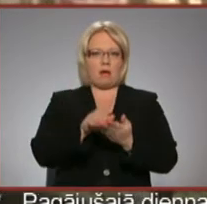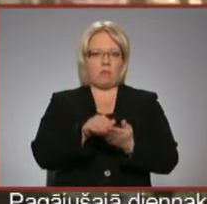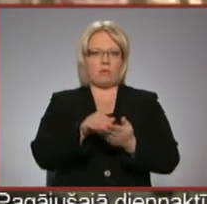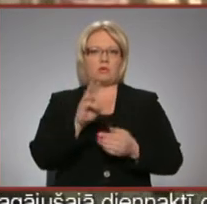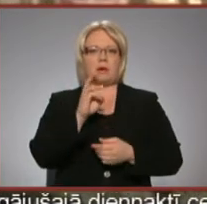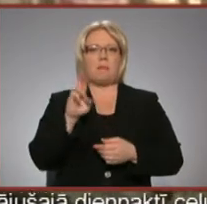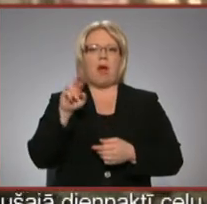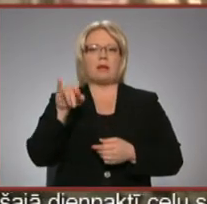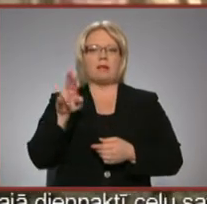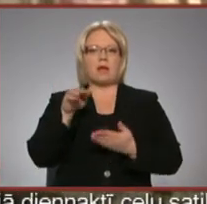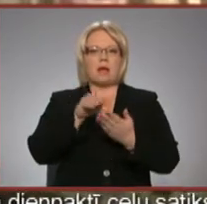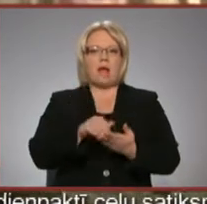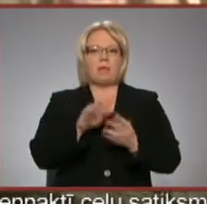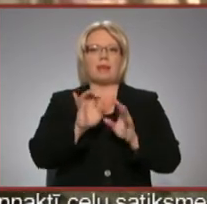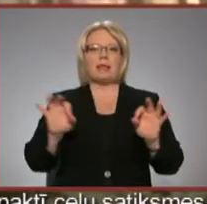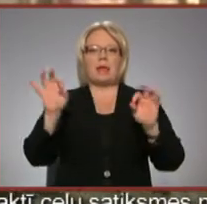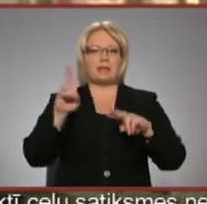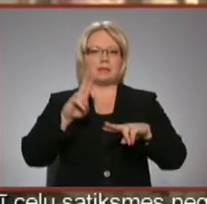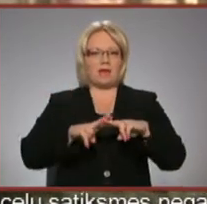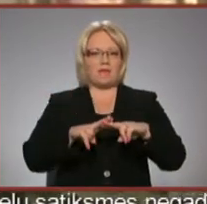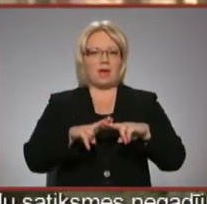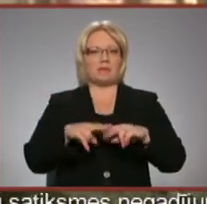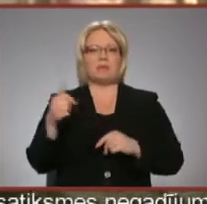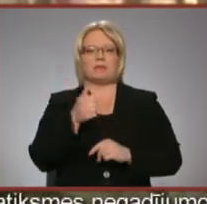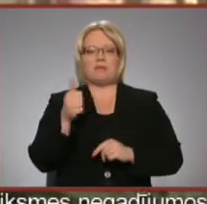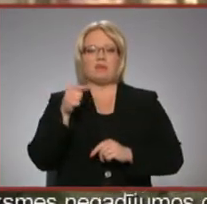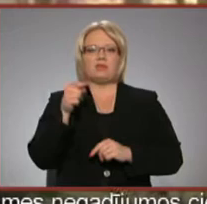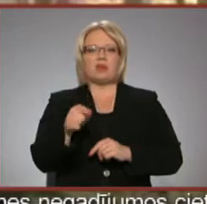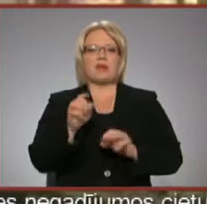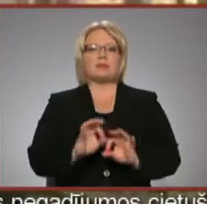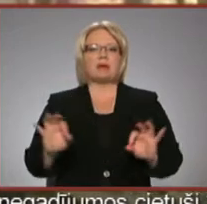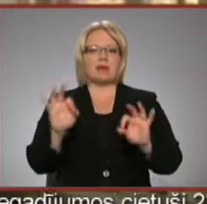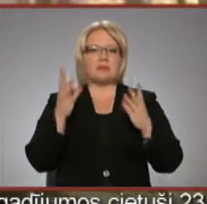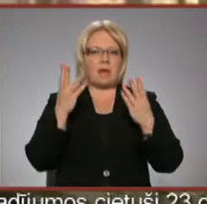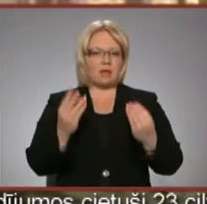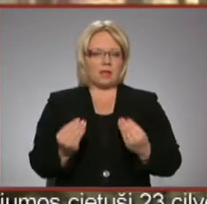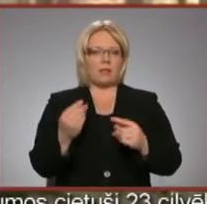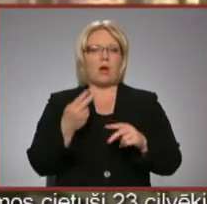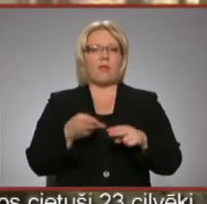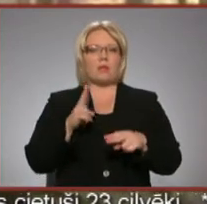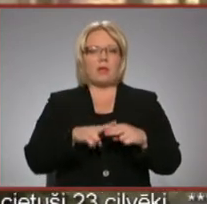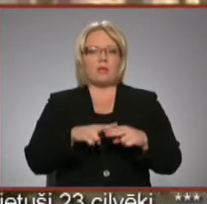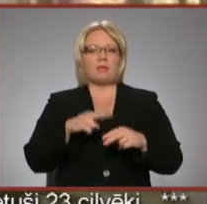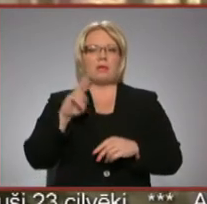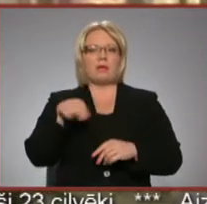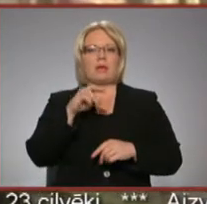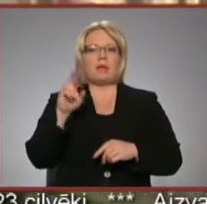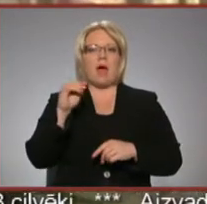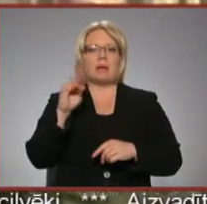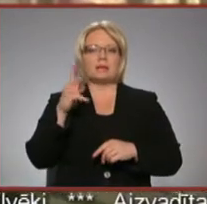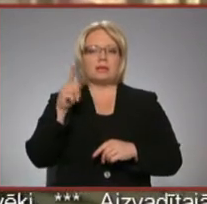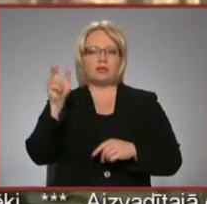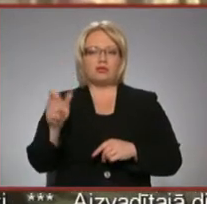Mārtiņa kapi ir lieliska vieta un sevišķi šajā tik skaistajā dienā. Un tad Emīla Dārziņš, kurš